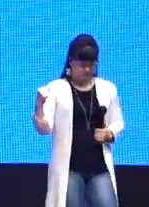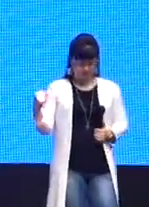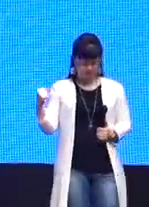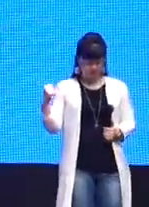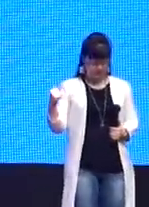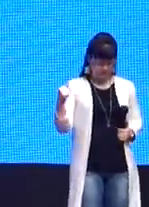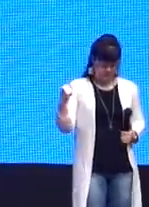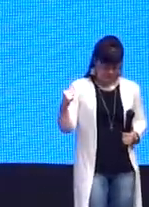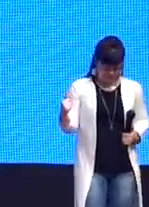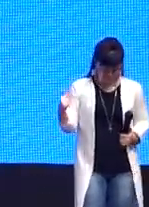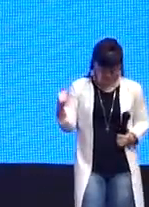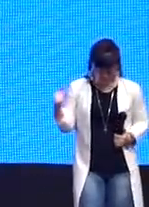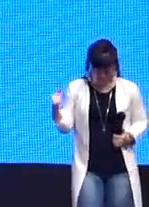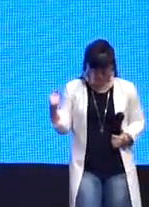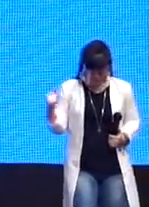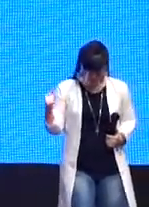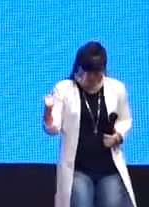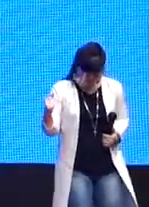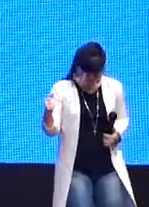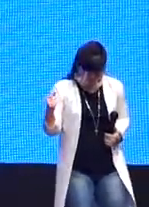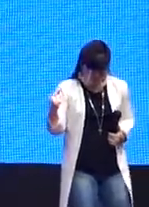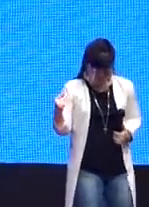Yang tuli mendengar.